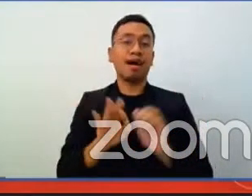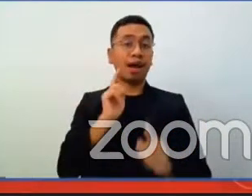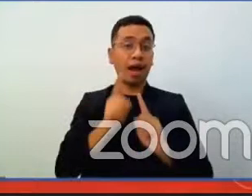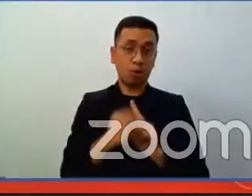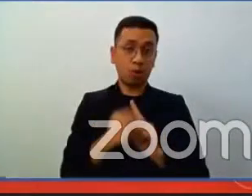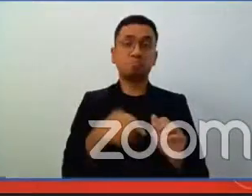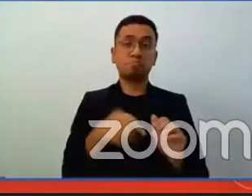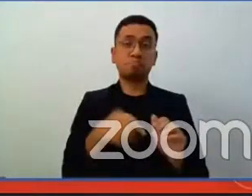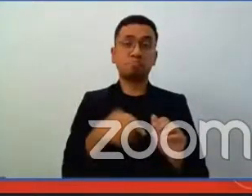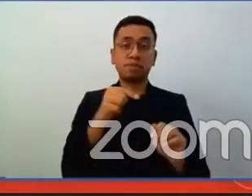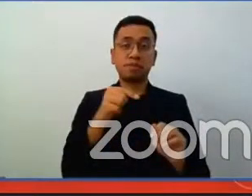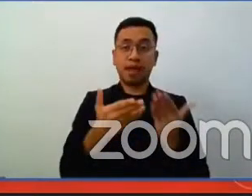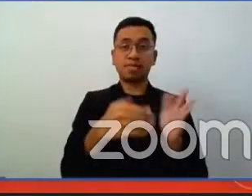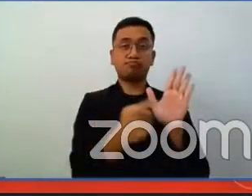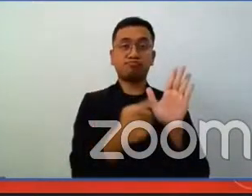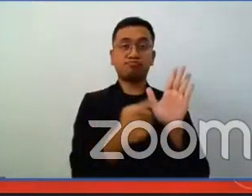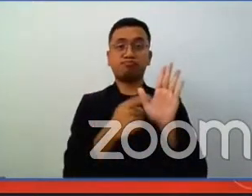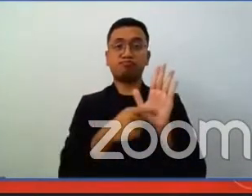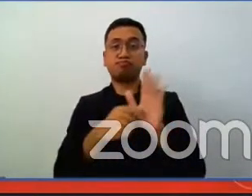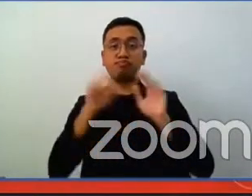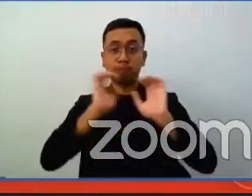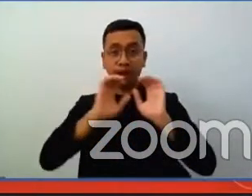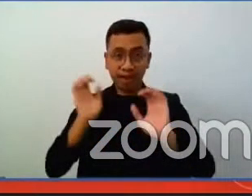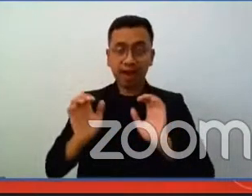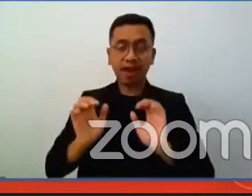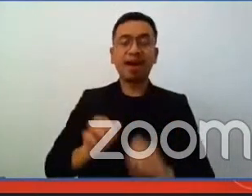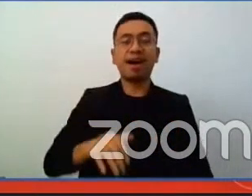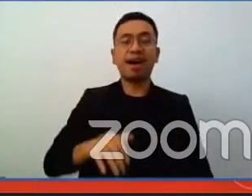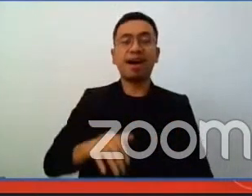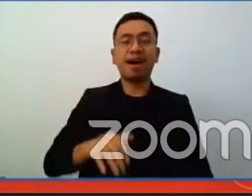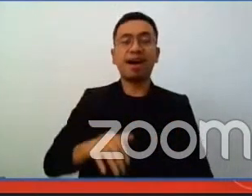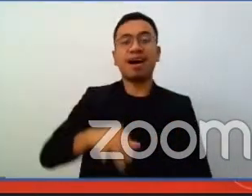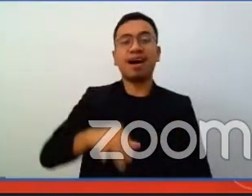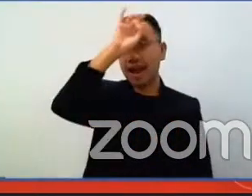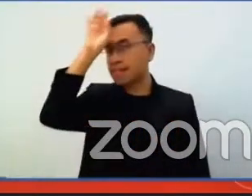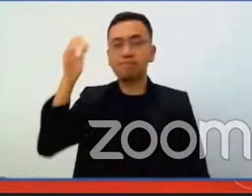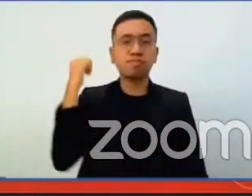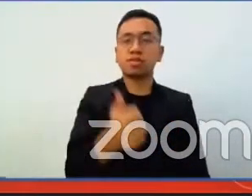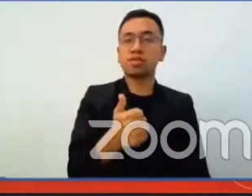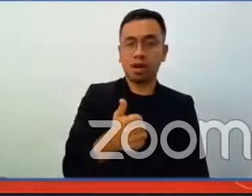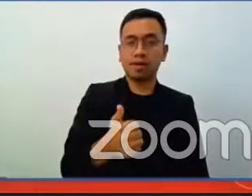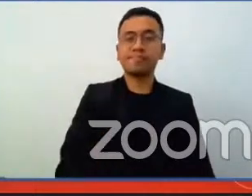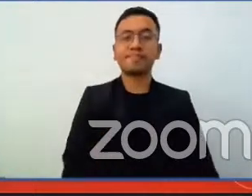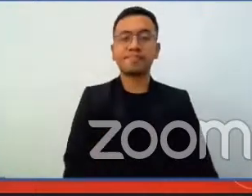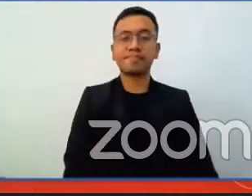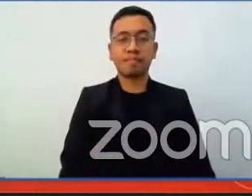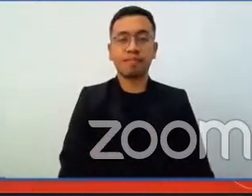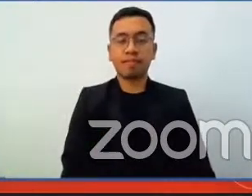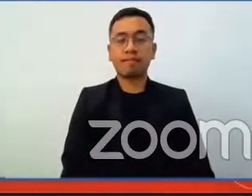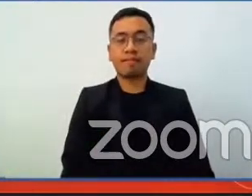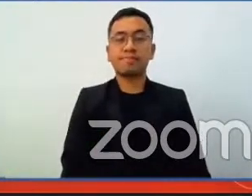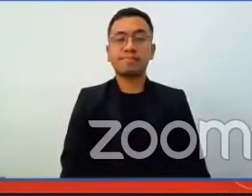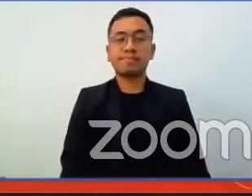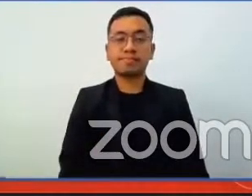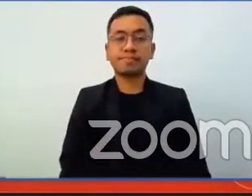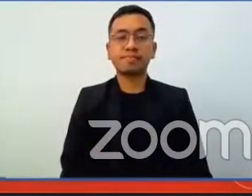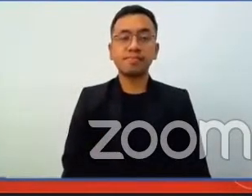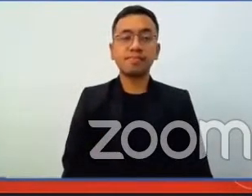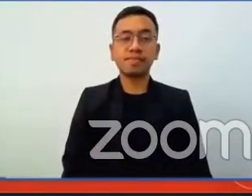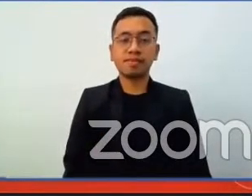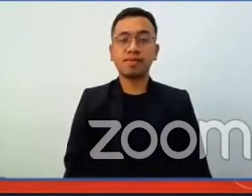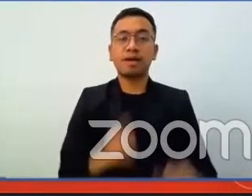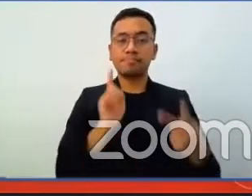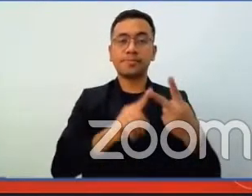dengan aplikasi yang banyak dan besar, maka kreativitas akan menjadi salah satu alternatif yang bagus pada kita. Yang